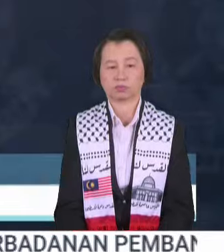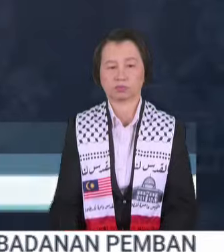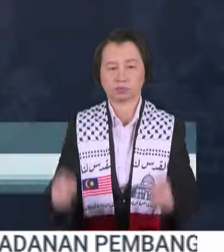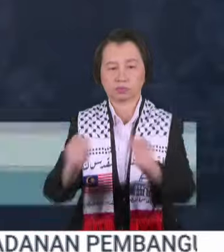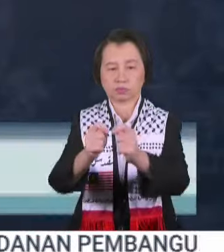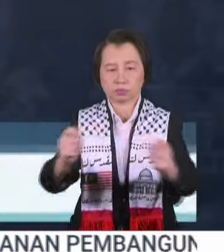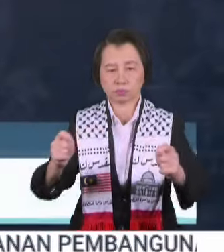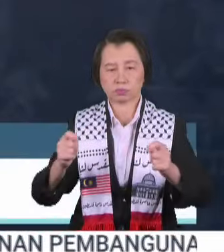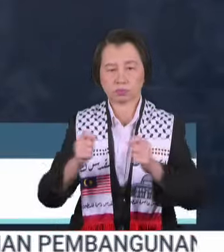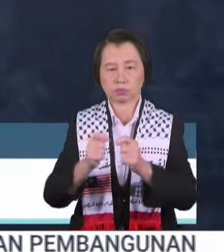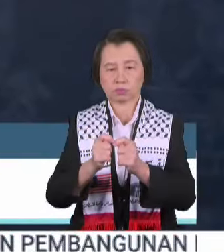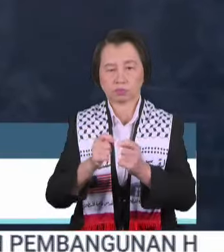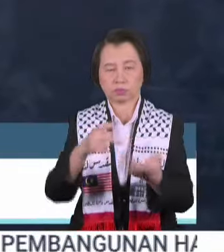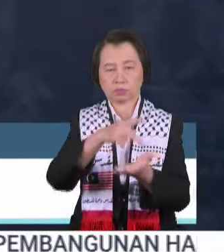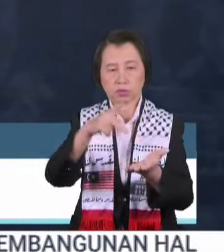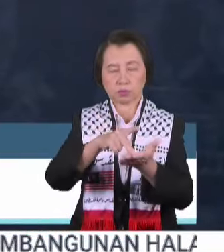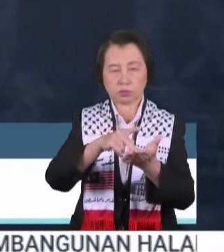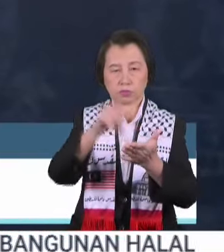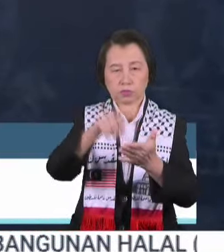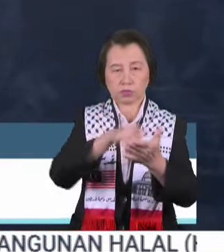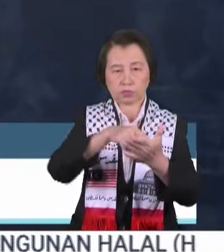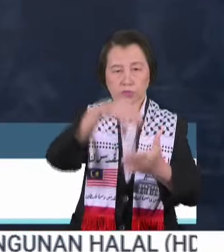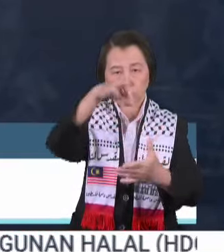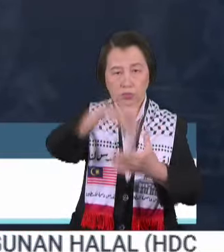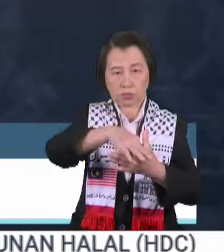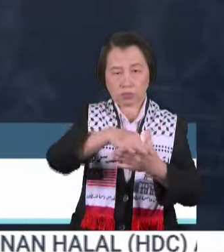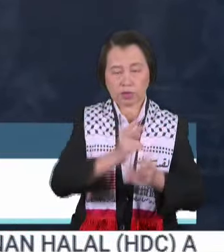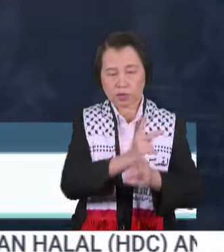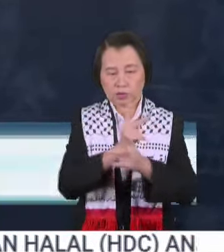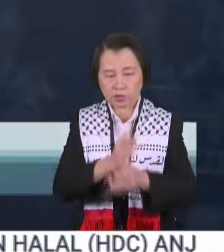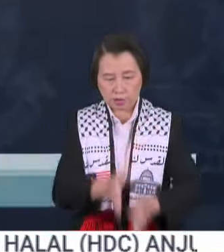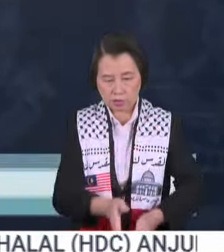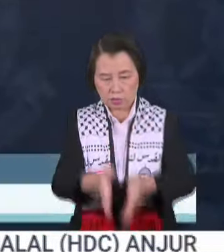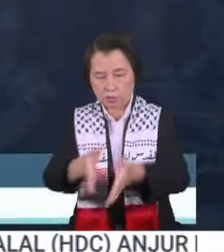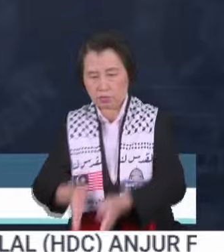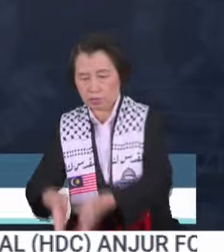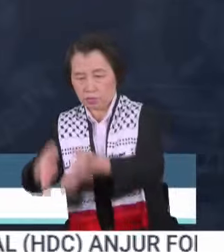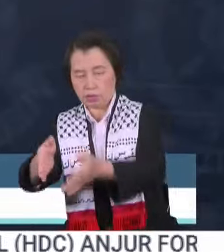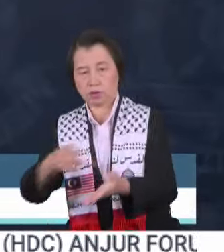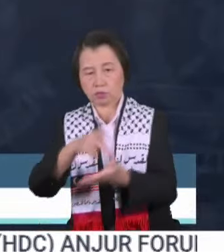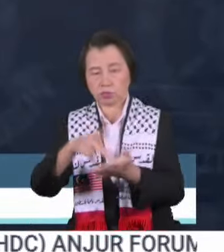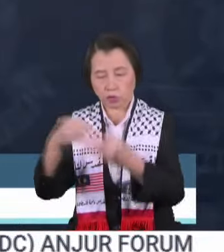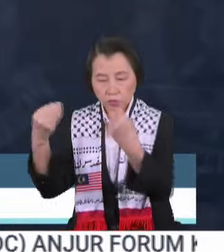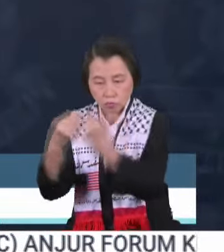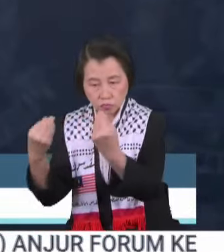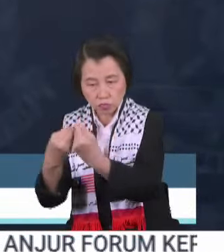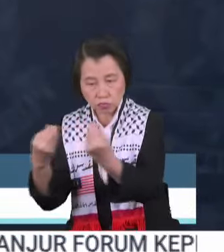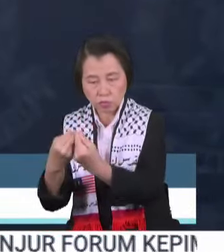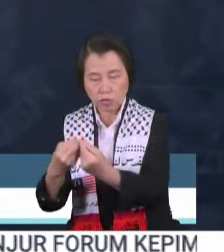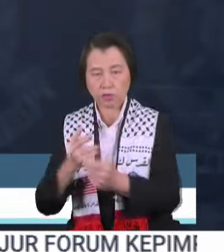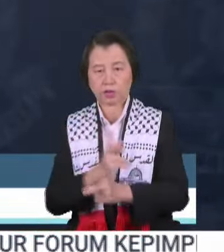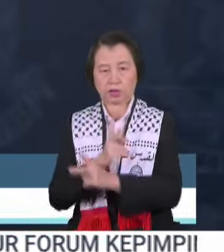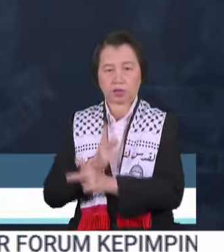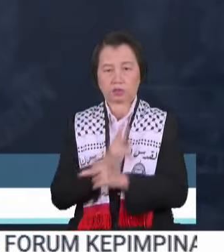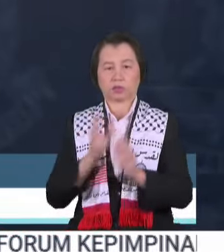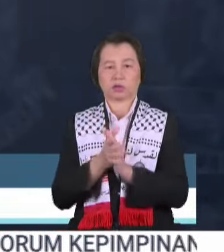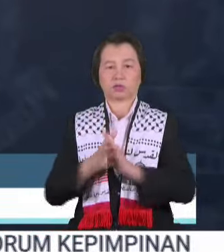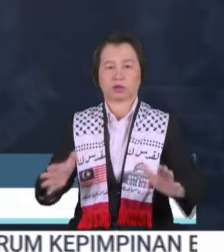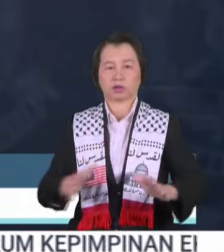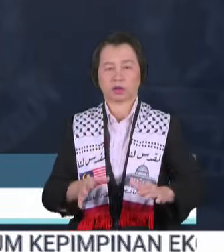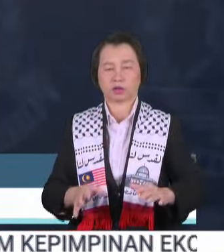lokasi-lokasi seperti pusat mengundi, menjaga saluran, pusat penjumlahan undi dan juga kawalan